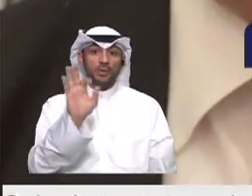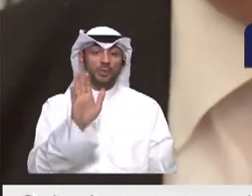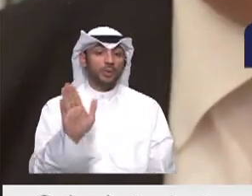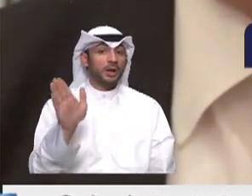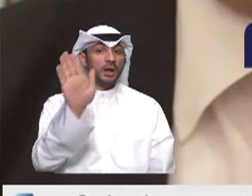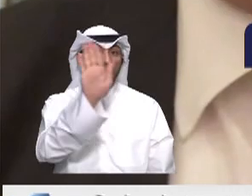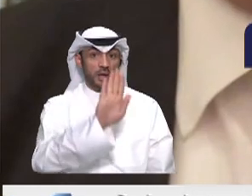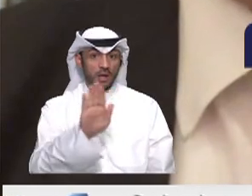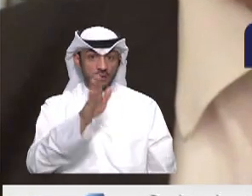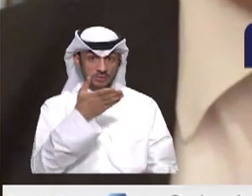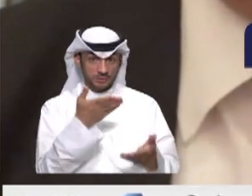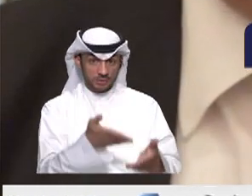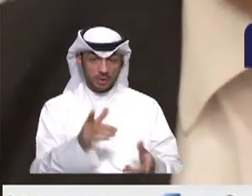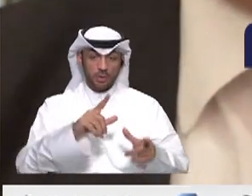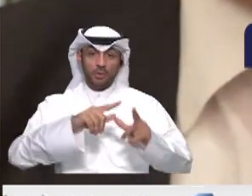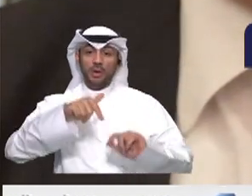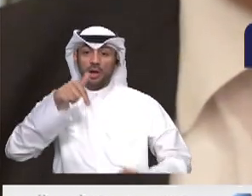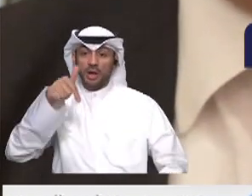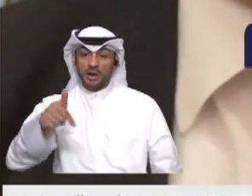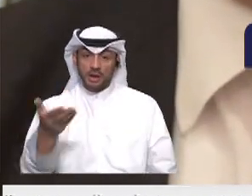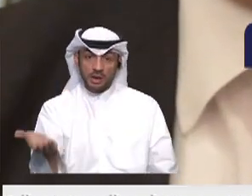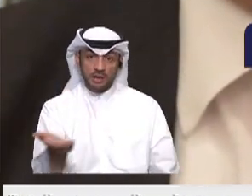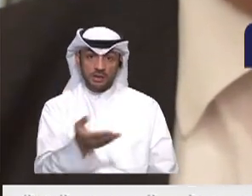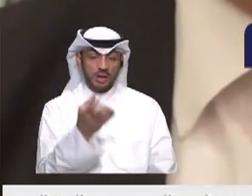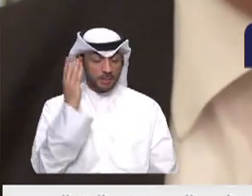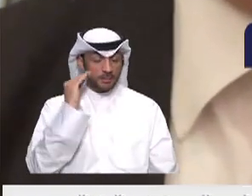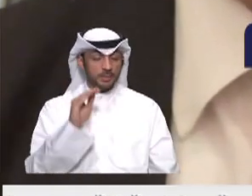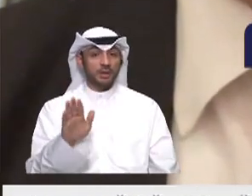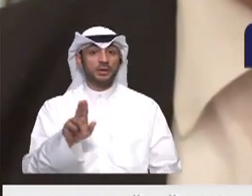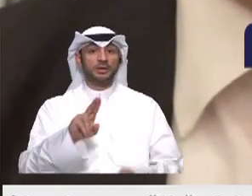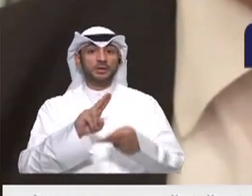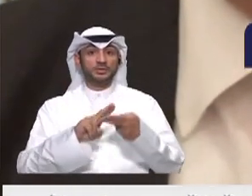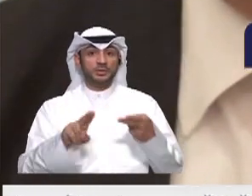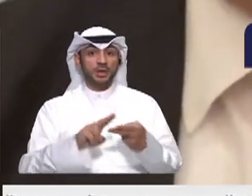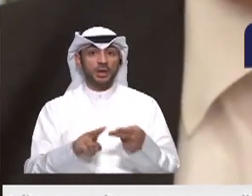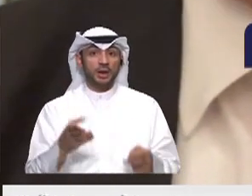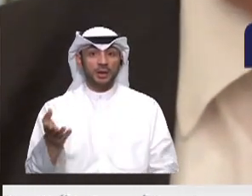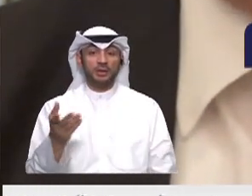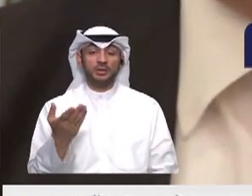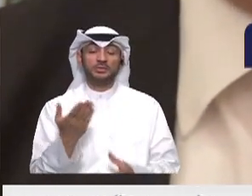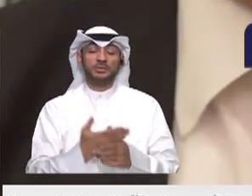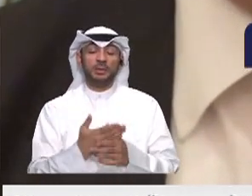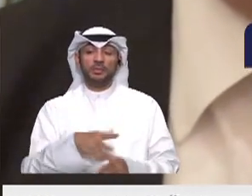الخليج والشرق الأوسط، لأن هذا يؤثر على كلا الجانبين، لا